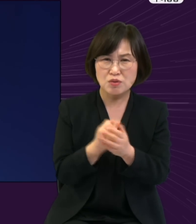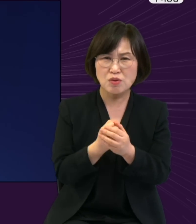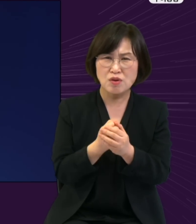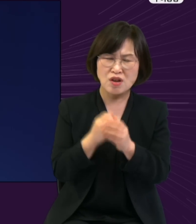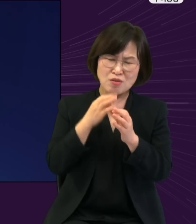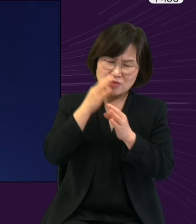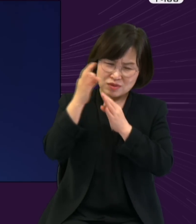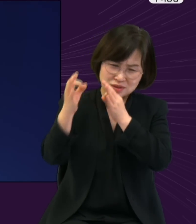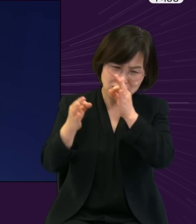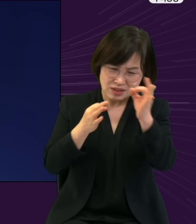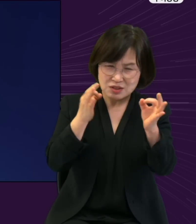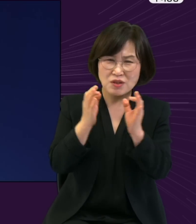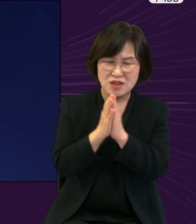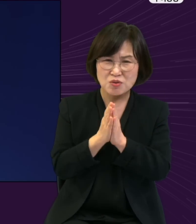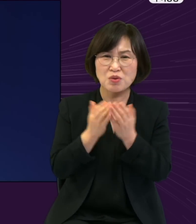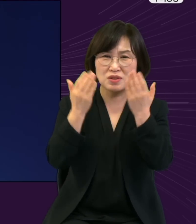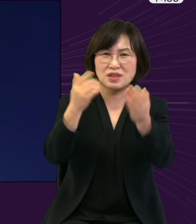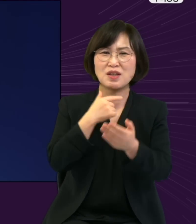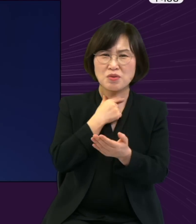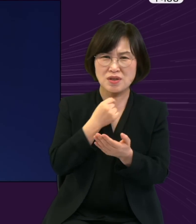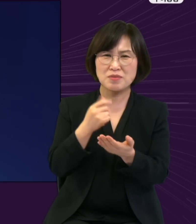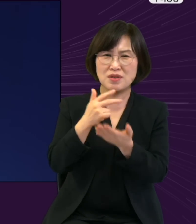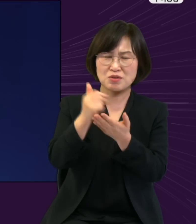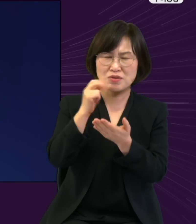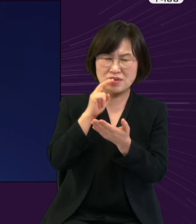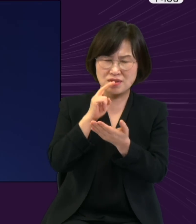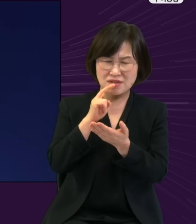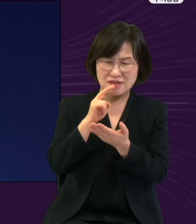기도하며 나가겠습니다. 주여!